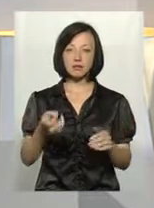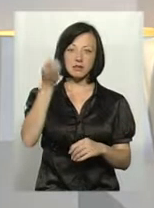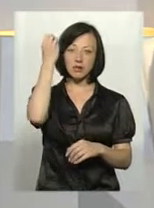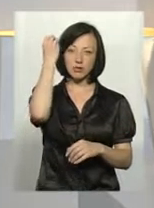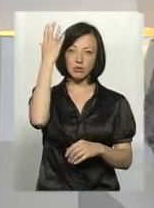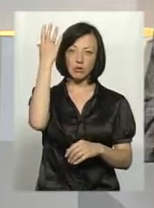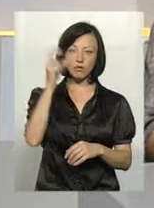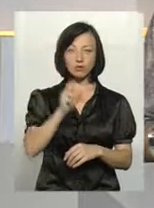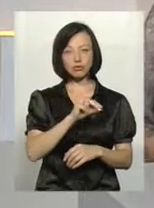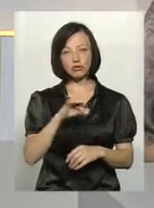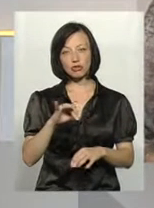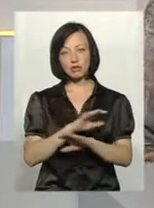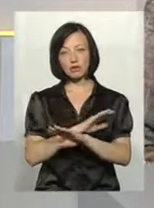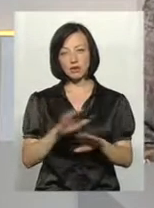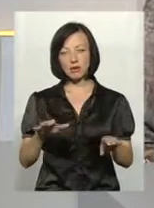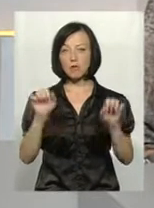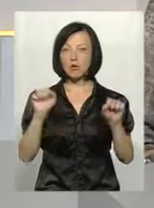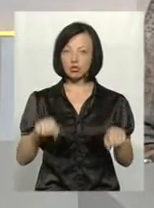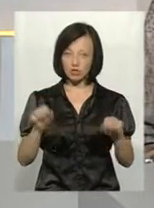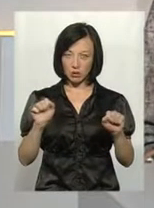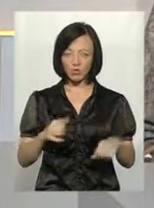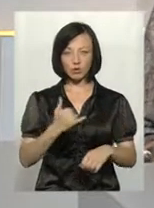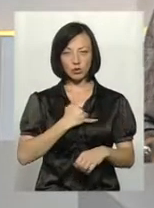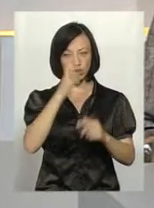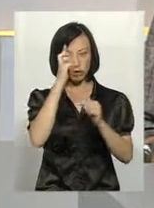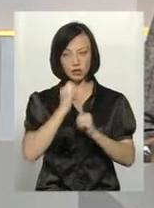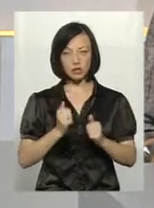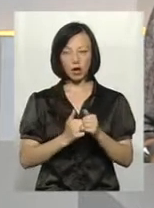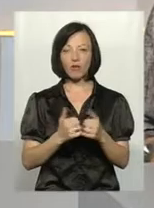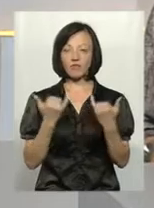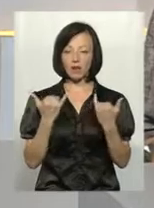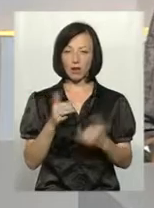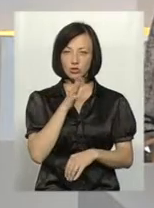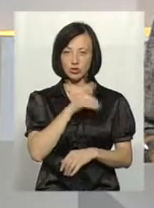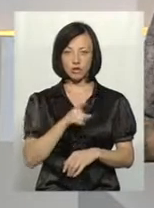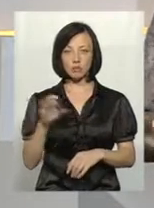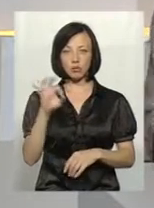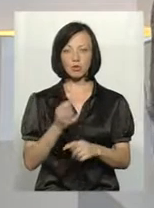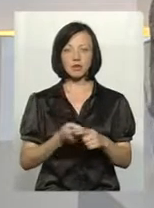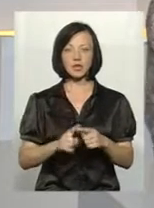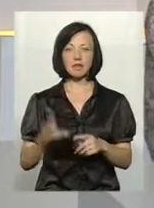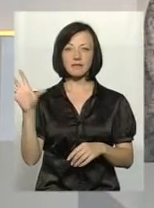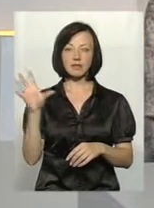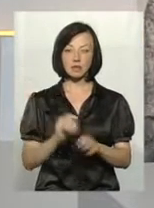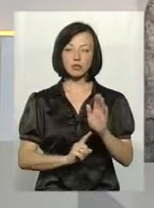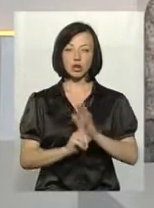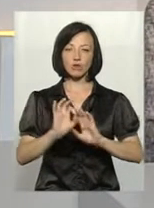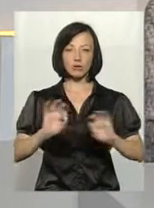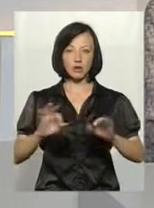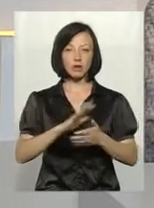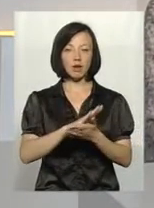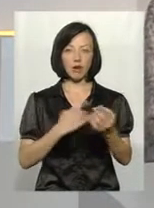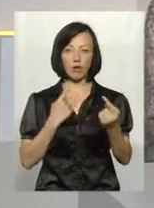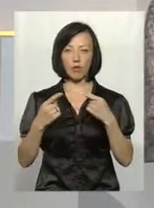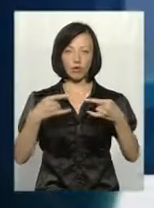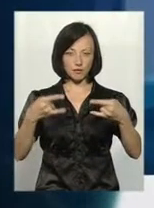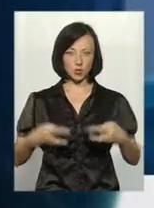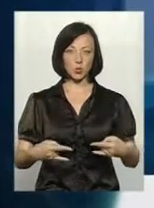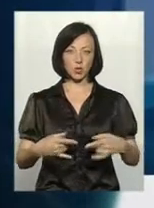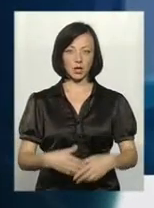цивілізований чи ні? Можливий він в нашій державі у наш час чи ні? Про це все спочатку у сюжеті, а далі говоримо у студії.